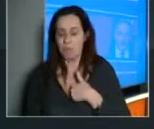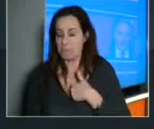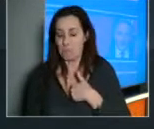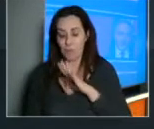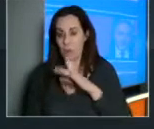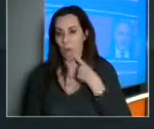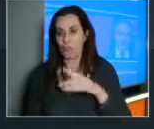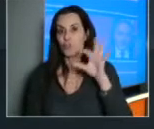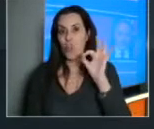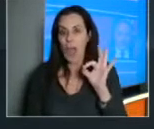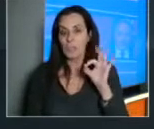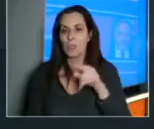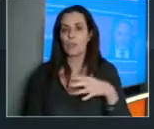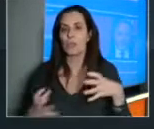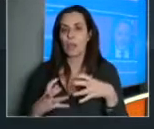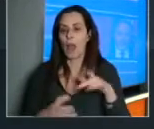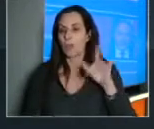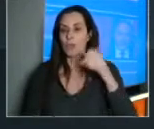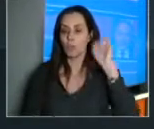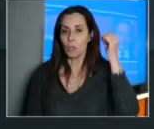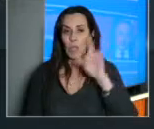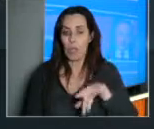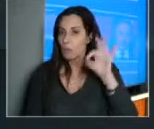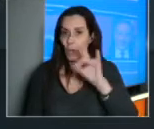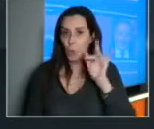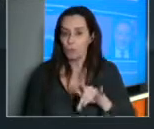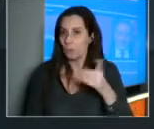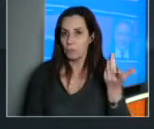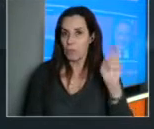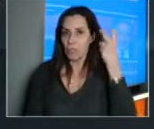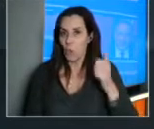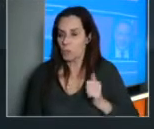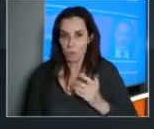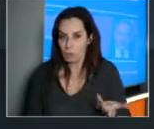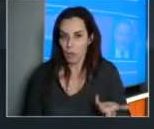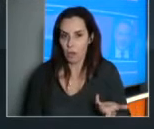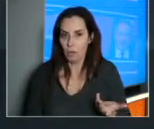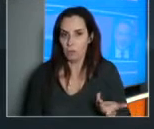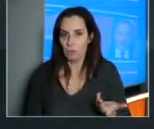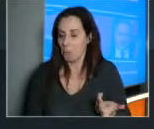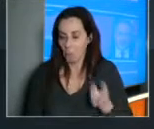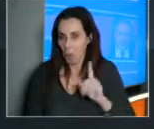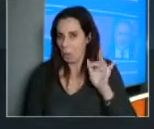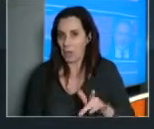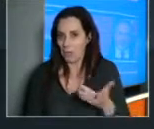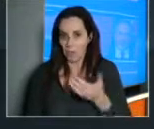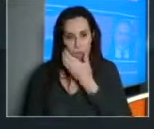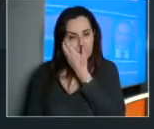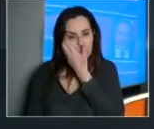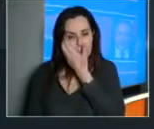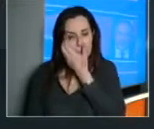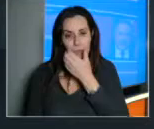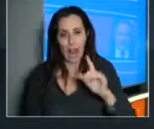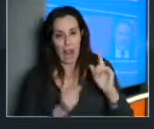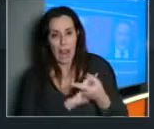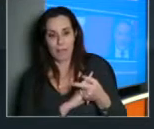לא טענתי שש"ס, זו מפלגה אנטי-ציונית, וש"ס גם לא מתנגדת לגיוס לשירות צבאי או לשירות לאומי.